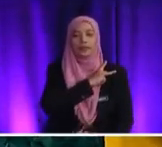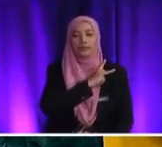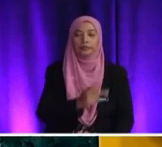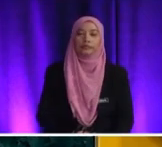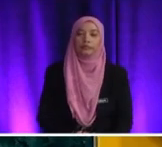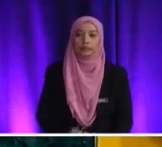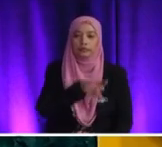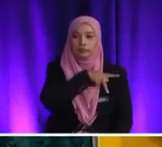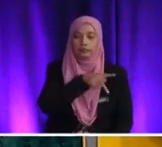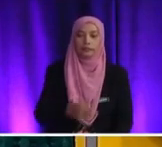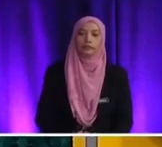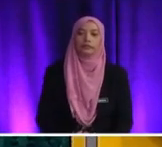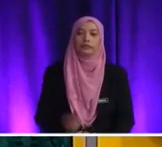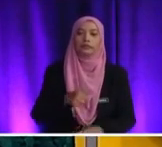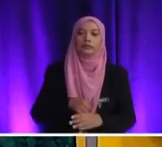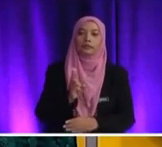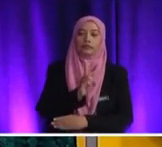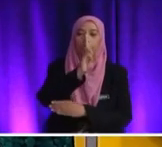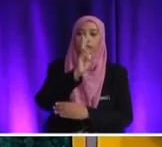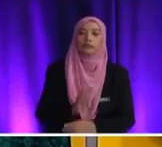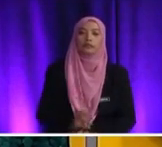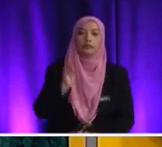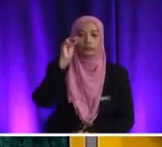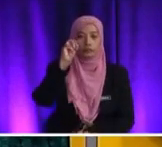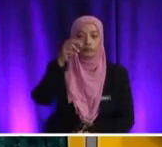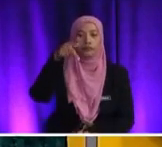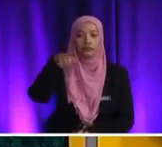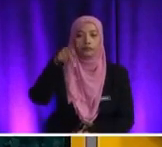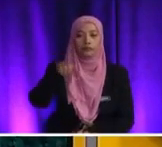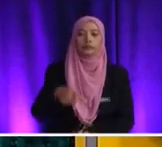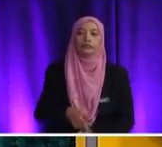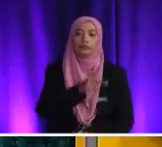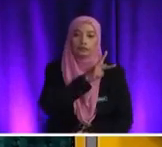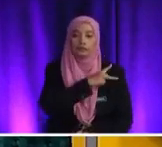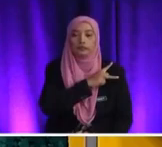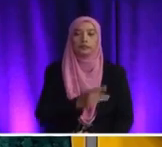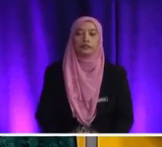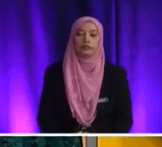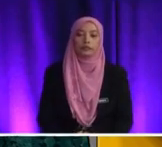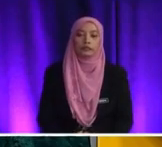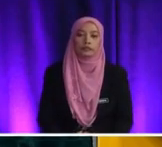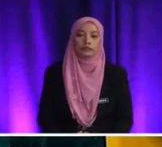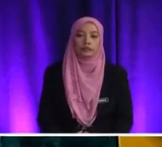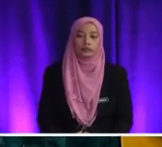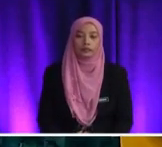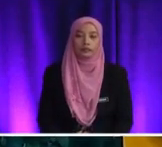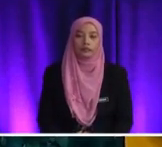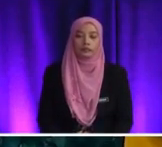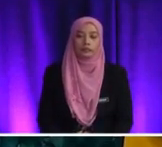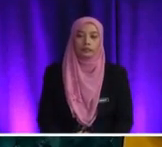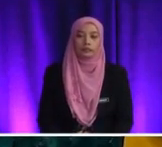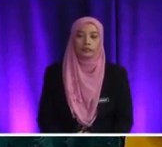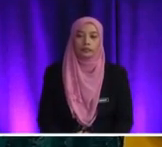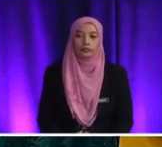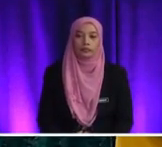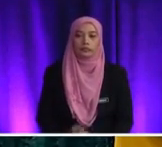mesti apa Al majelis perwakilan pelajar ialah ketua lah ya kalau presiden tuh yang paling tinggi